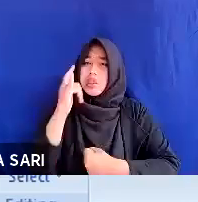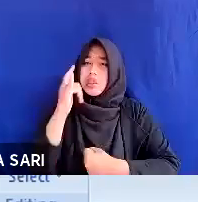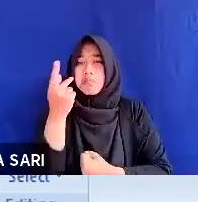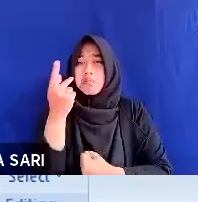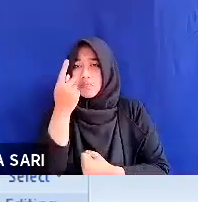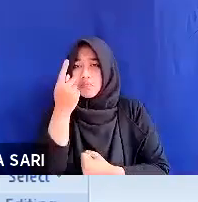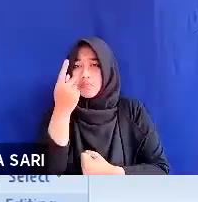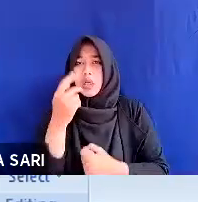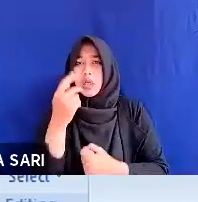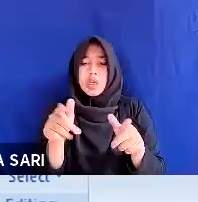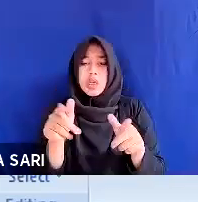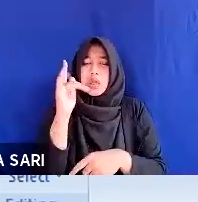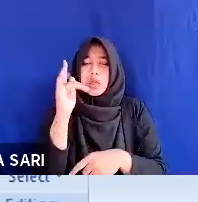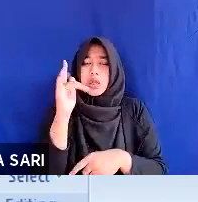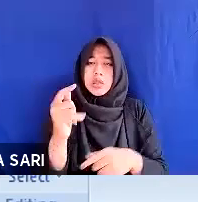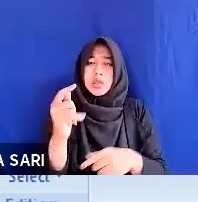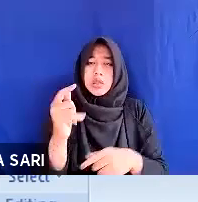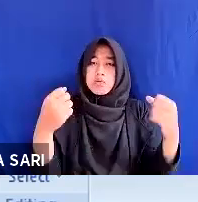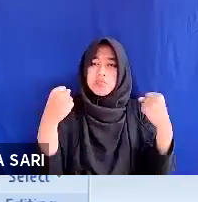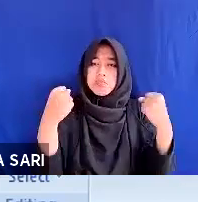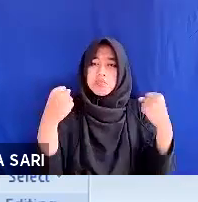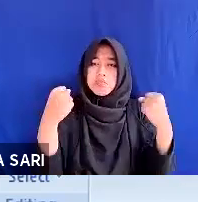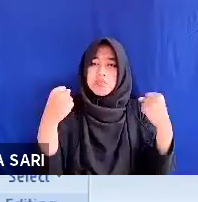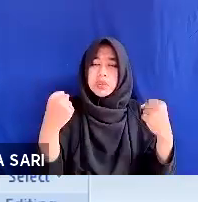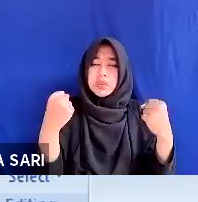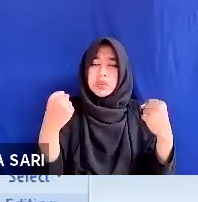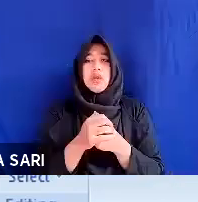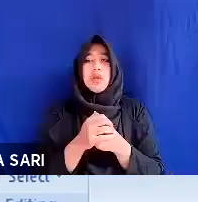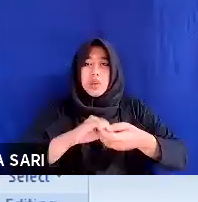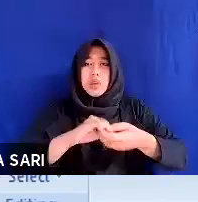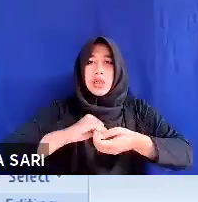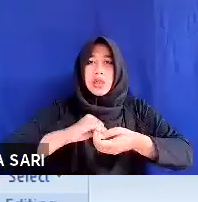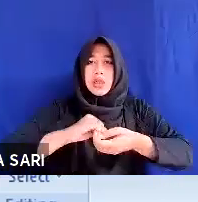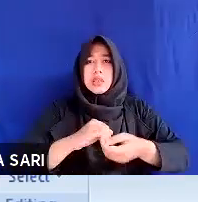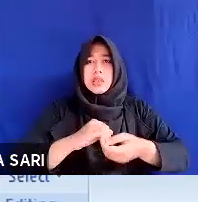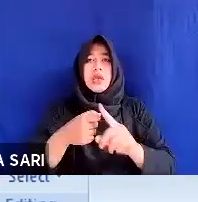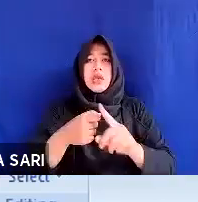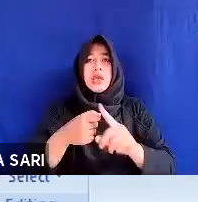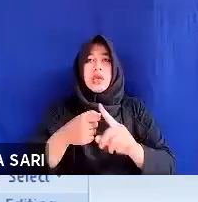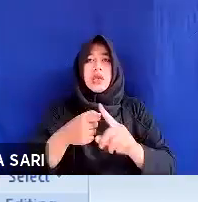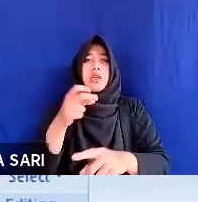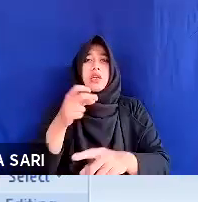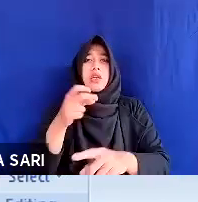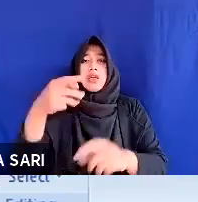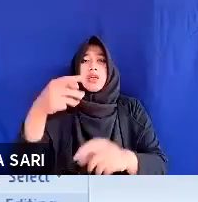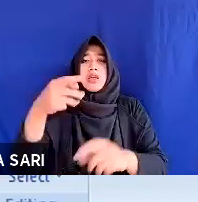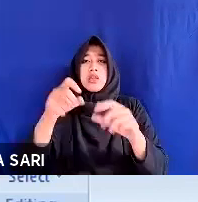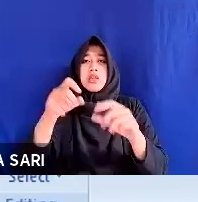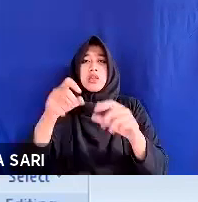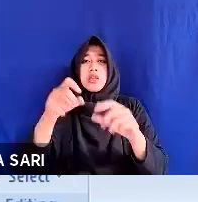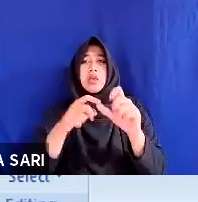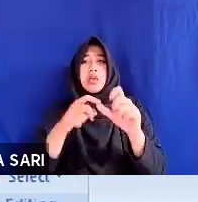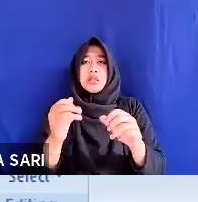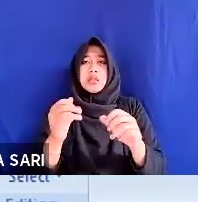dan resiliensi itu dibangun. Hari ini kita sedang diajari oleh pandemi ini untuk bisa bertahan, sehingga